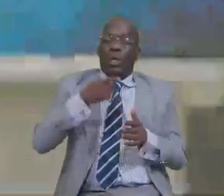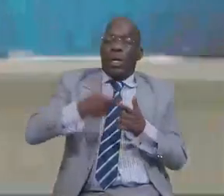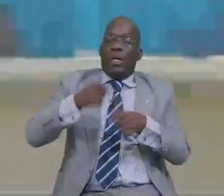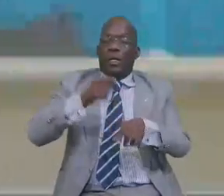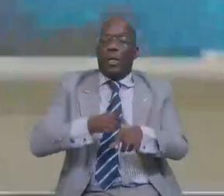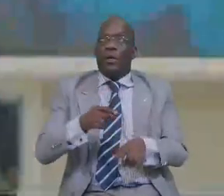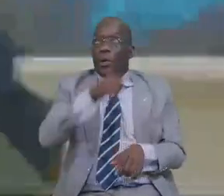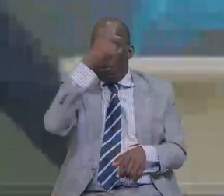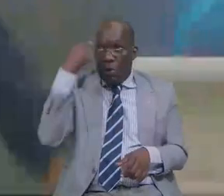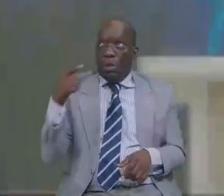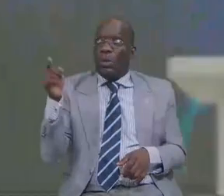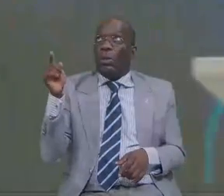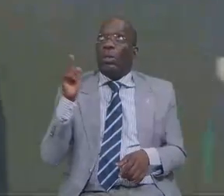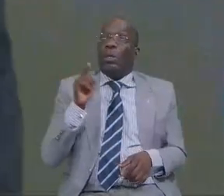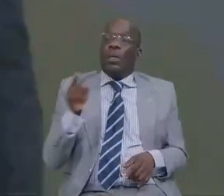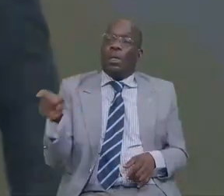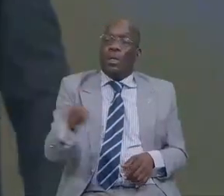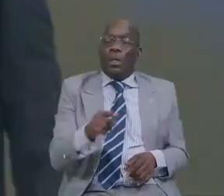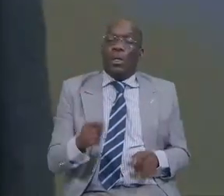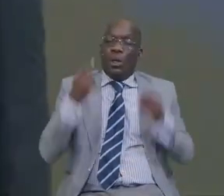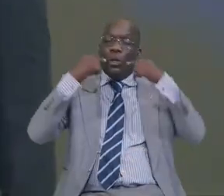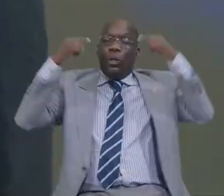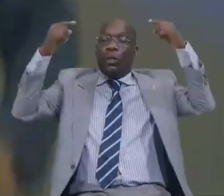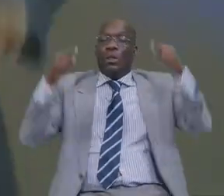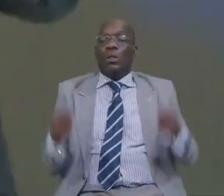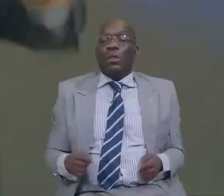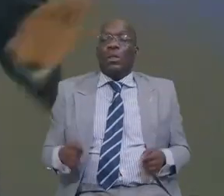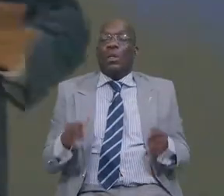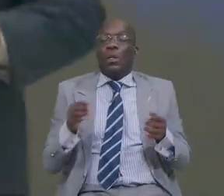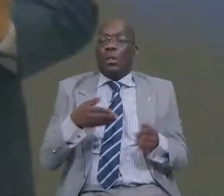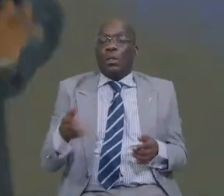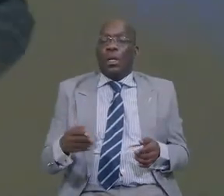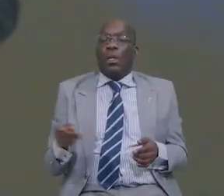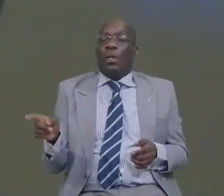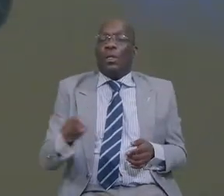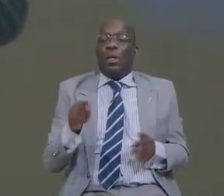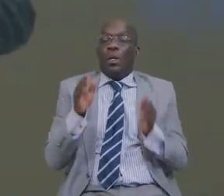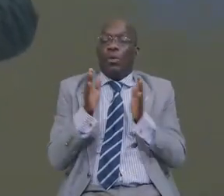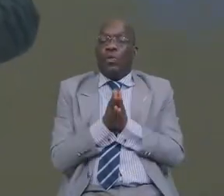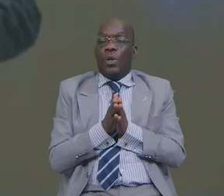fois, parce qu'ils ont réussi là-bas, ils prient pour ça encore.